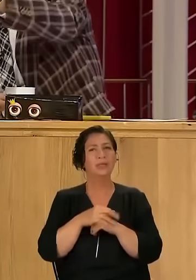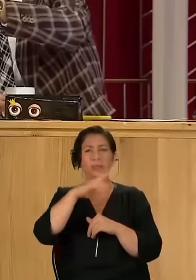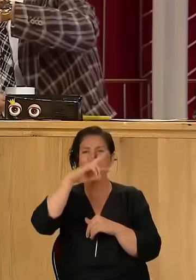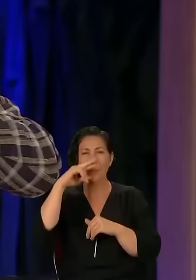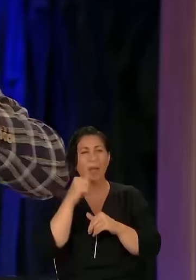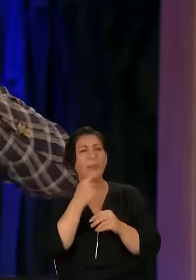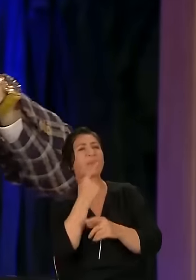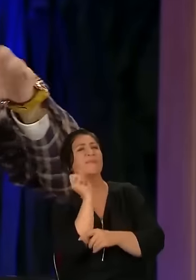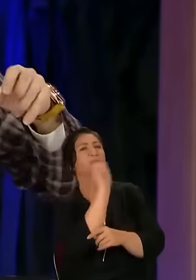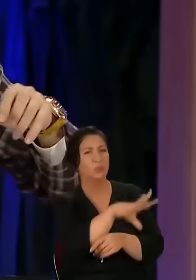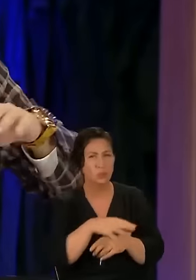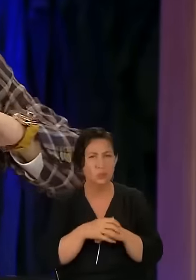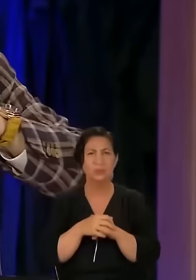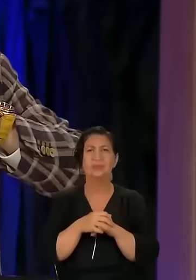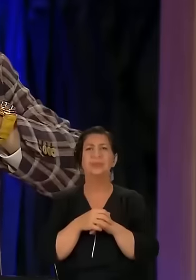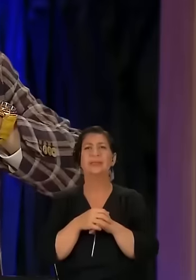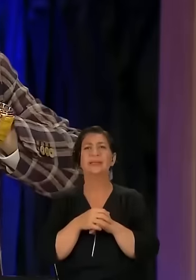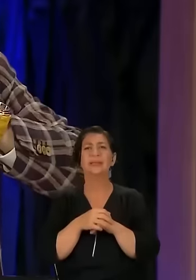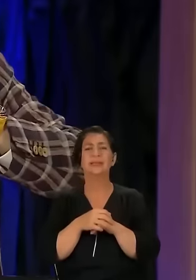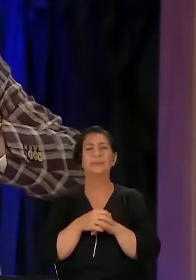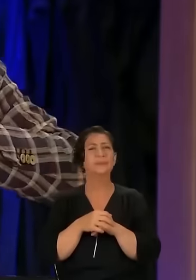çapkın öbür adama laf ediyorsun, işte